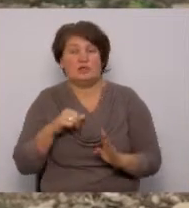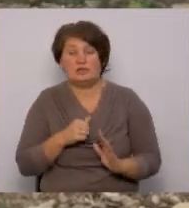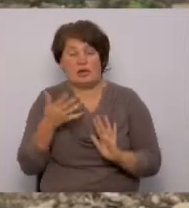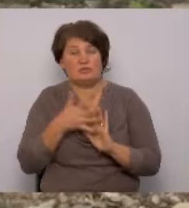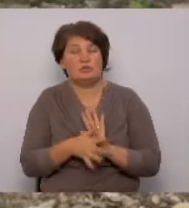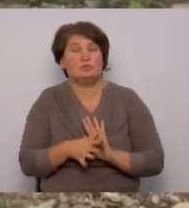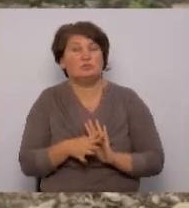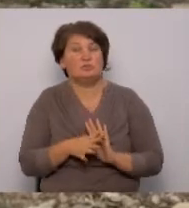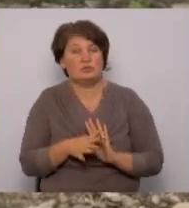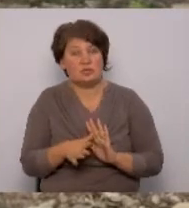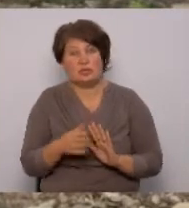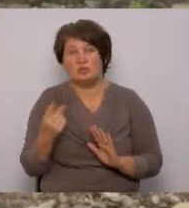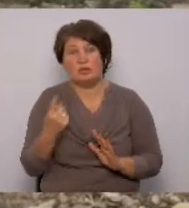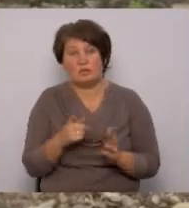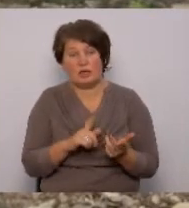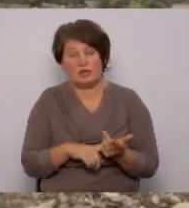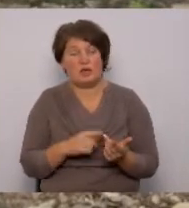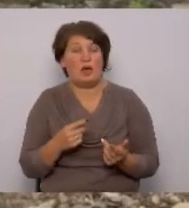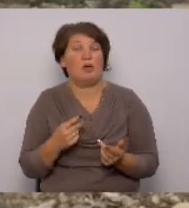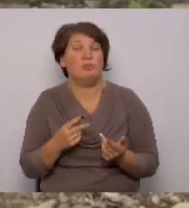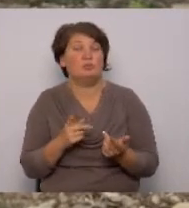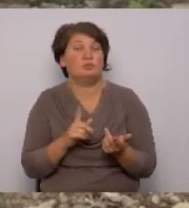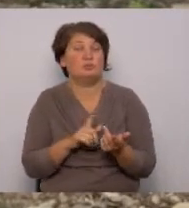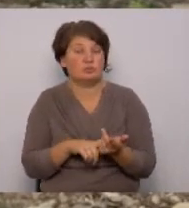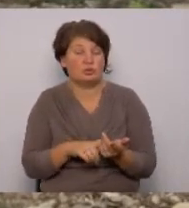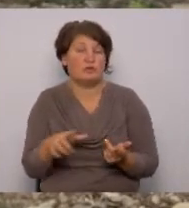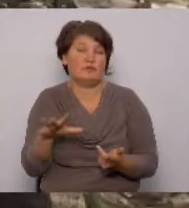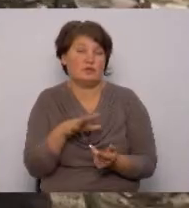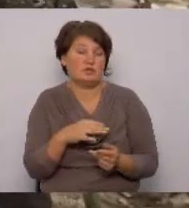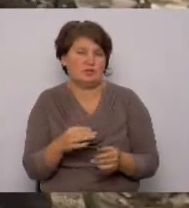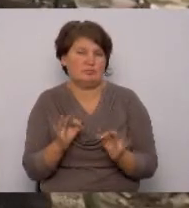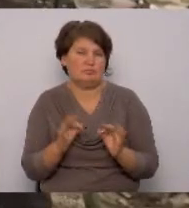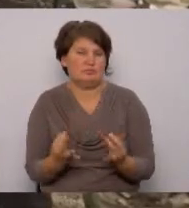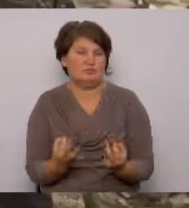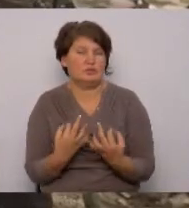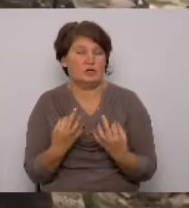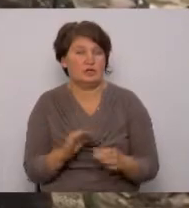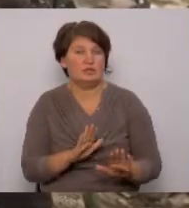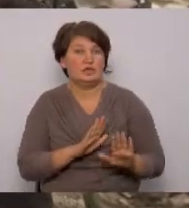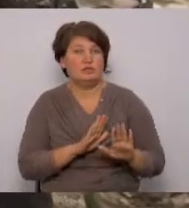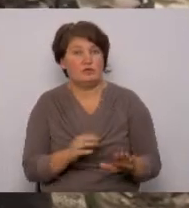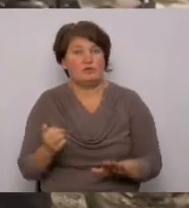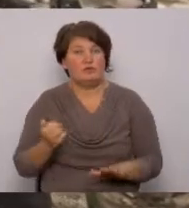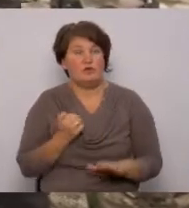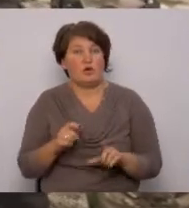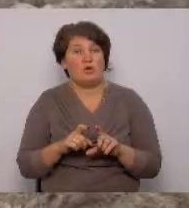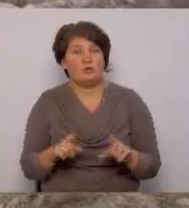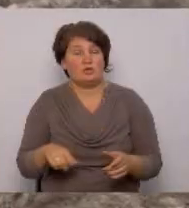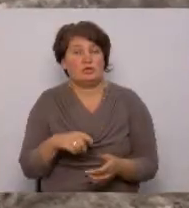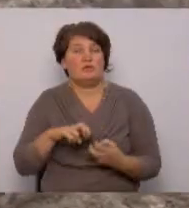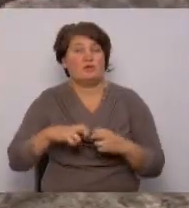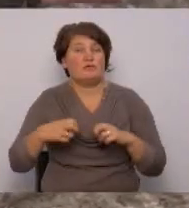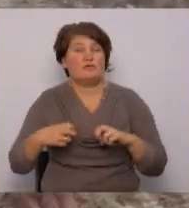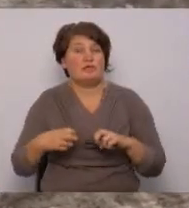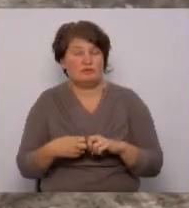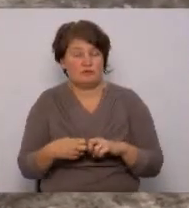зрозумієш, по-перше. По-друге, все доступно пояснюють. Заступник військового комісара Івано-Франківського міського